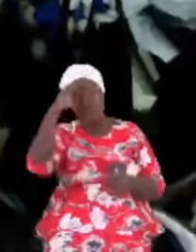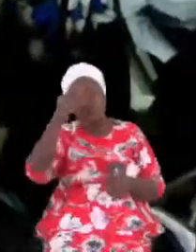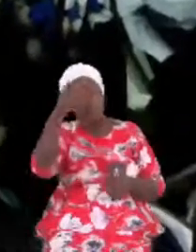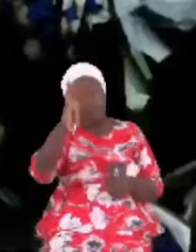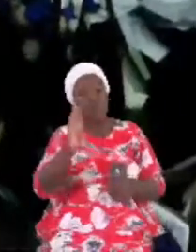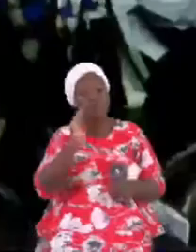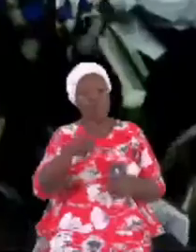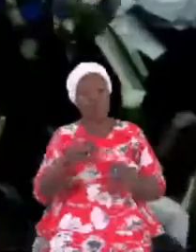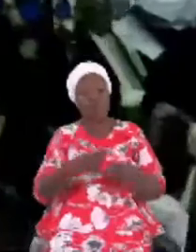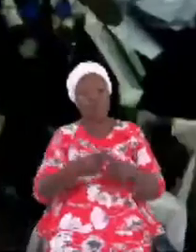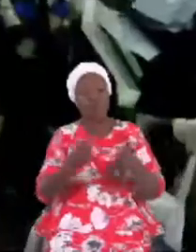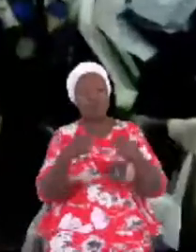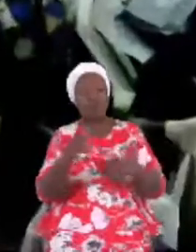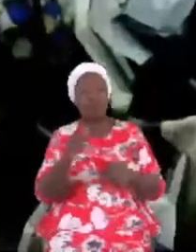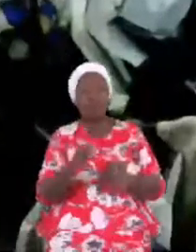L'homme de Dieu reviendra bientôt